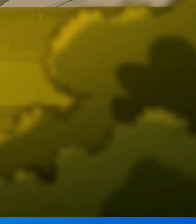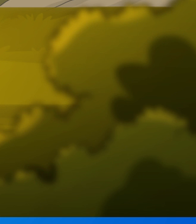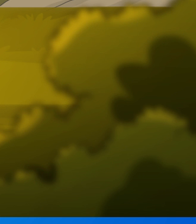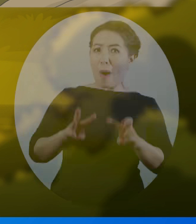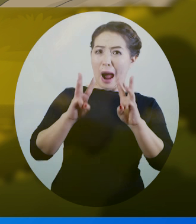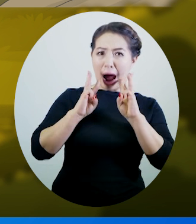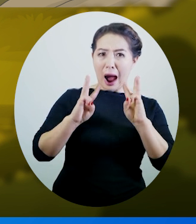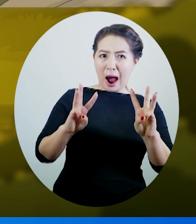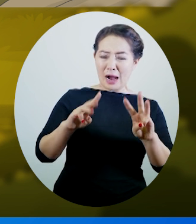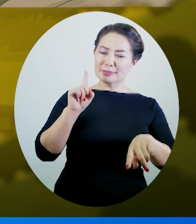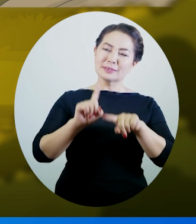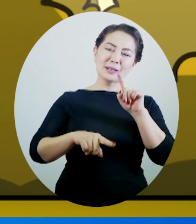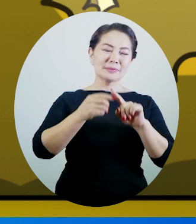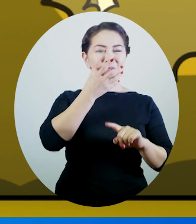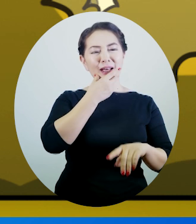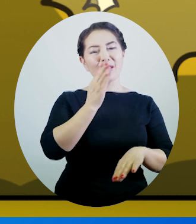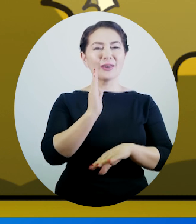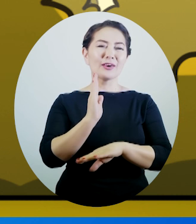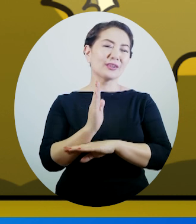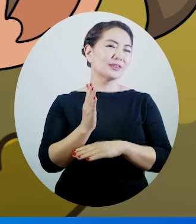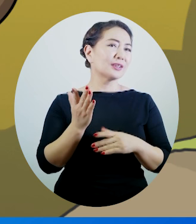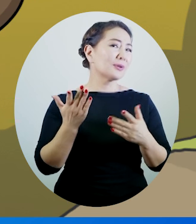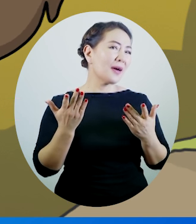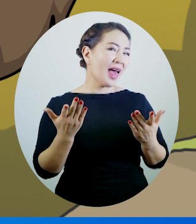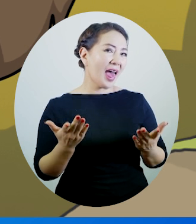Wow, what a nice day.